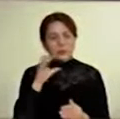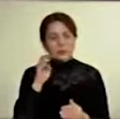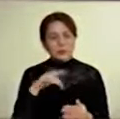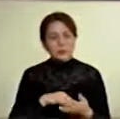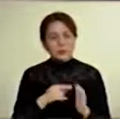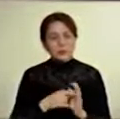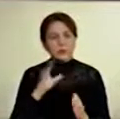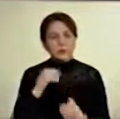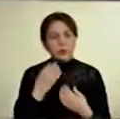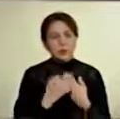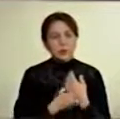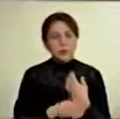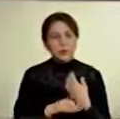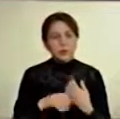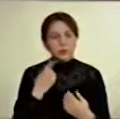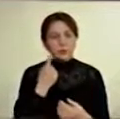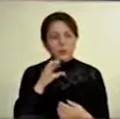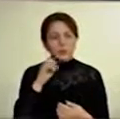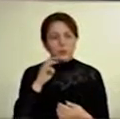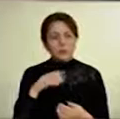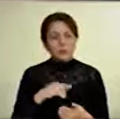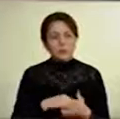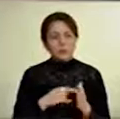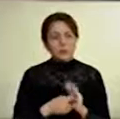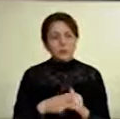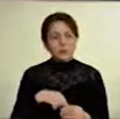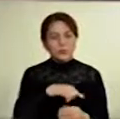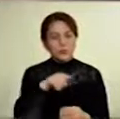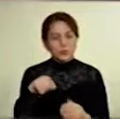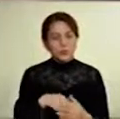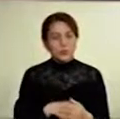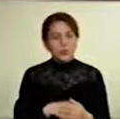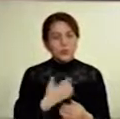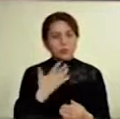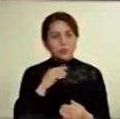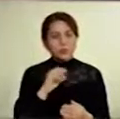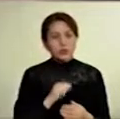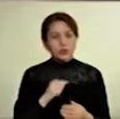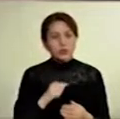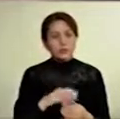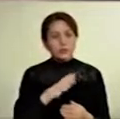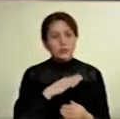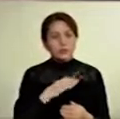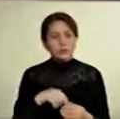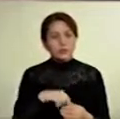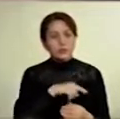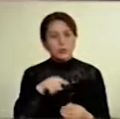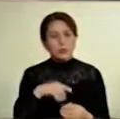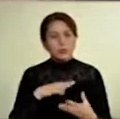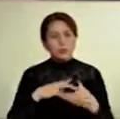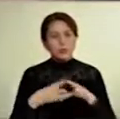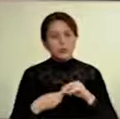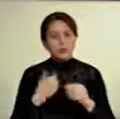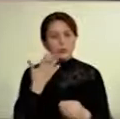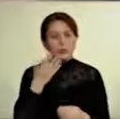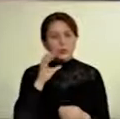va oxirgisi esa mana bu 1 sm kvadrat. Ular esa 5 tani tashkil qilyapti. Ularning yig'indisi esa